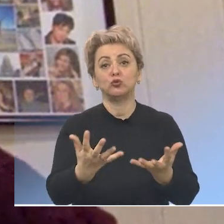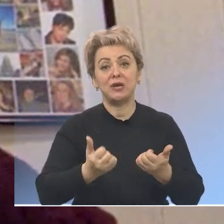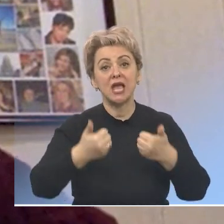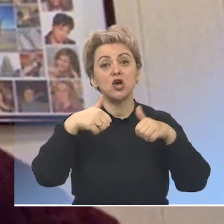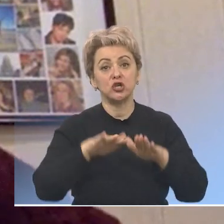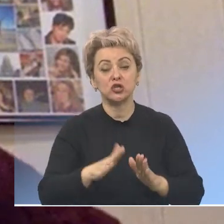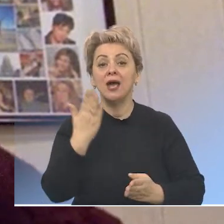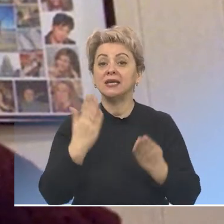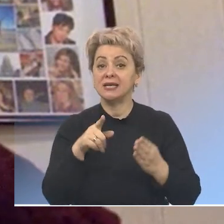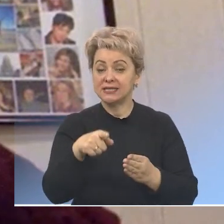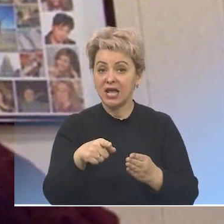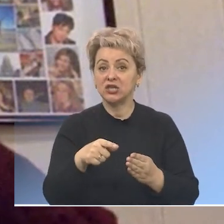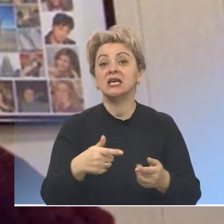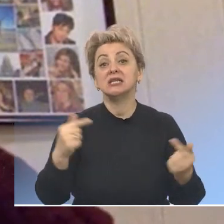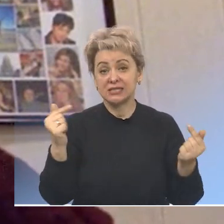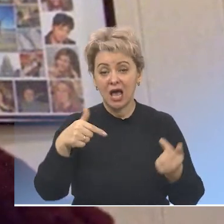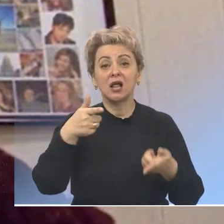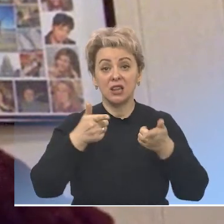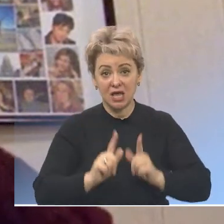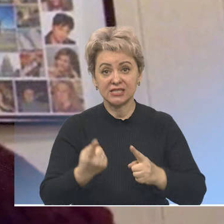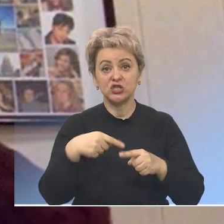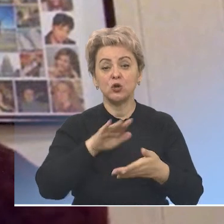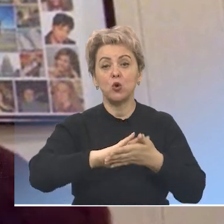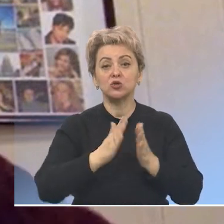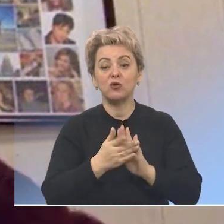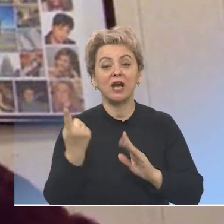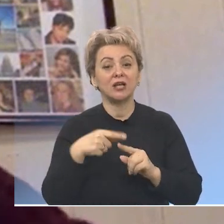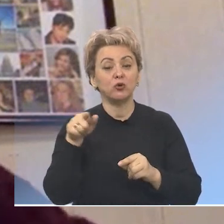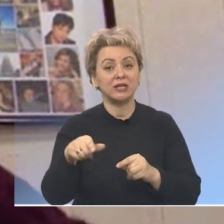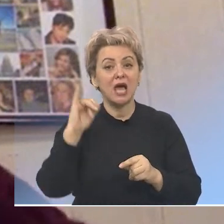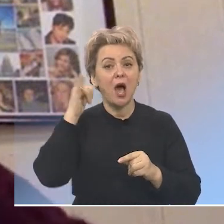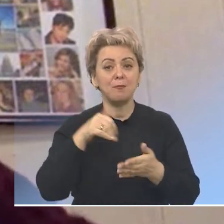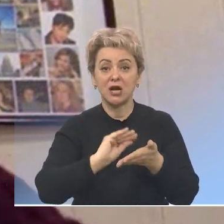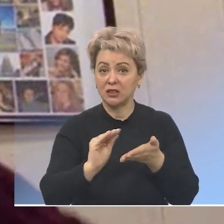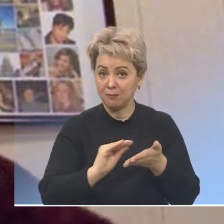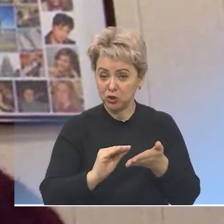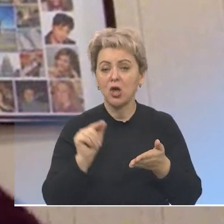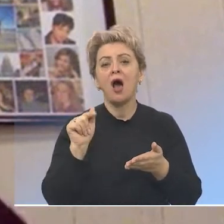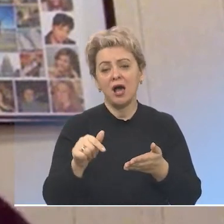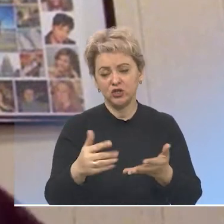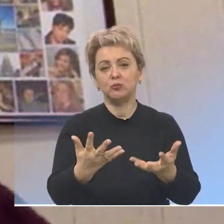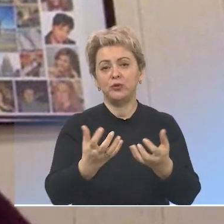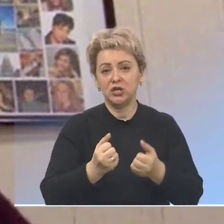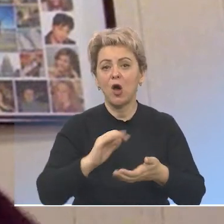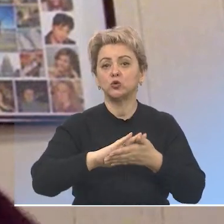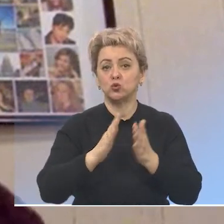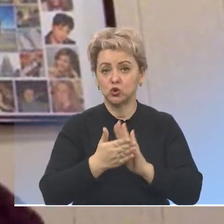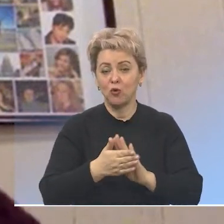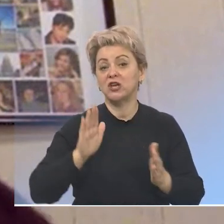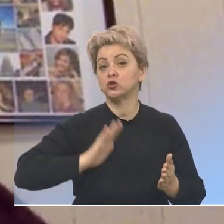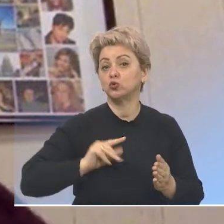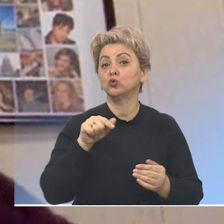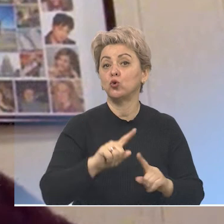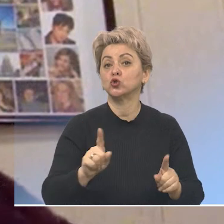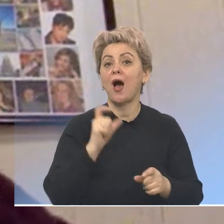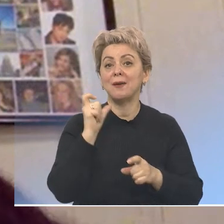будут принять решение. Если они совсем согласны с теми условиями, которые им там оператор пропишет, то они тогда принимают эти условия и